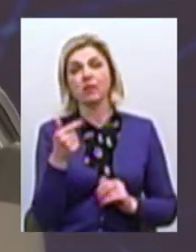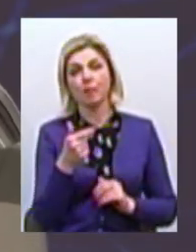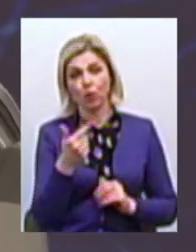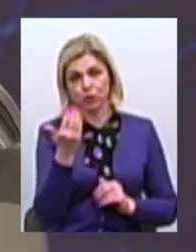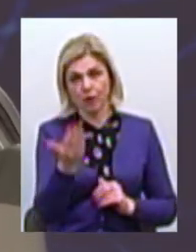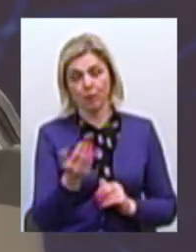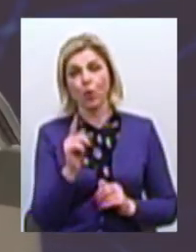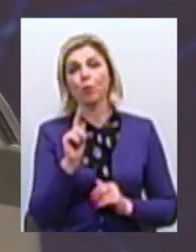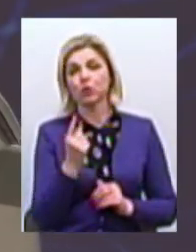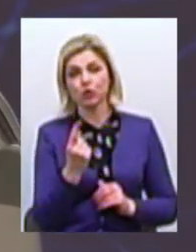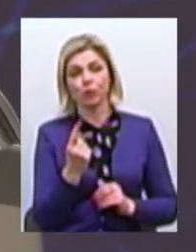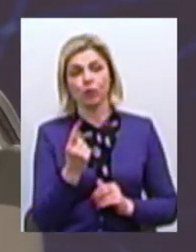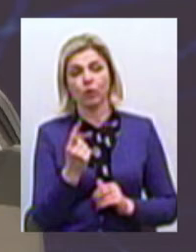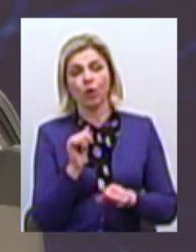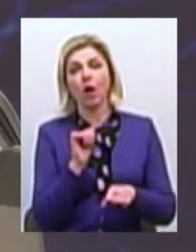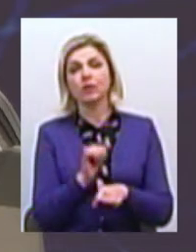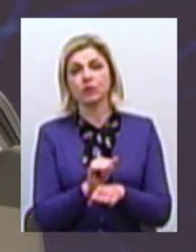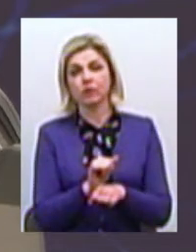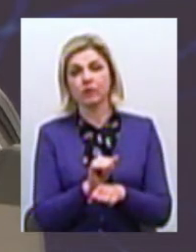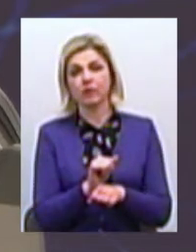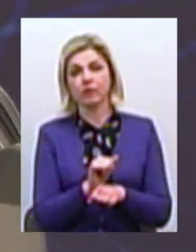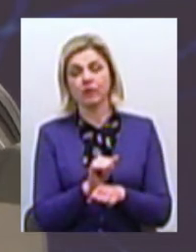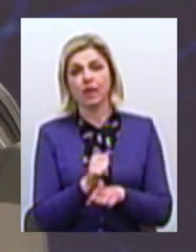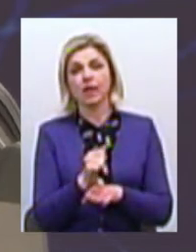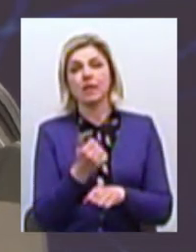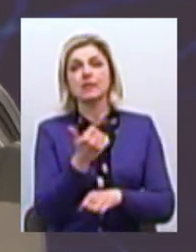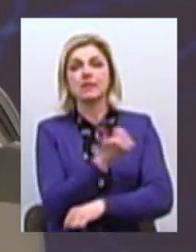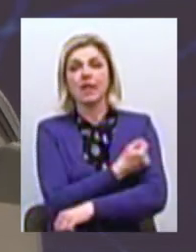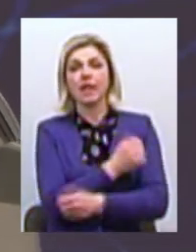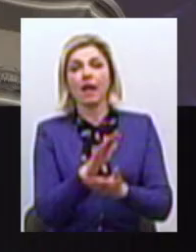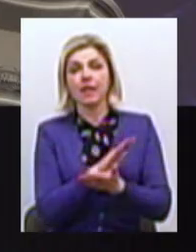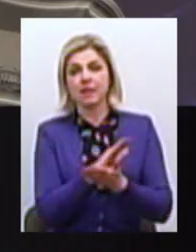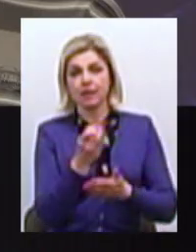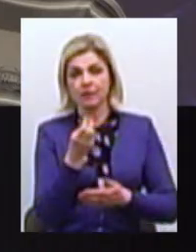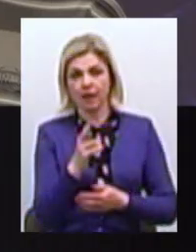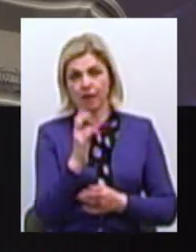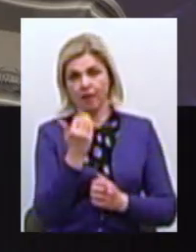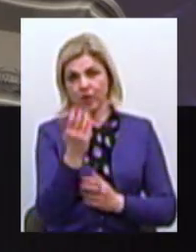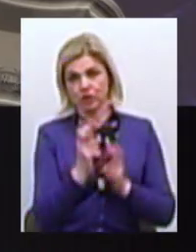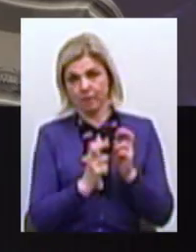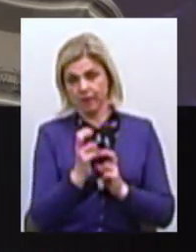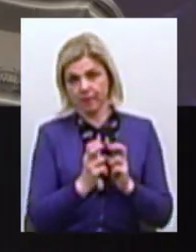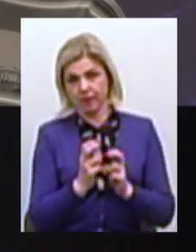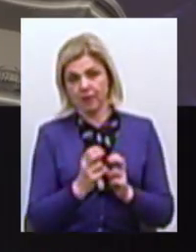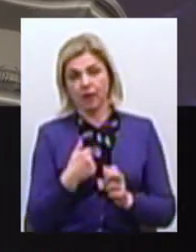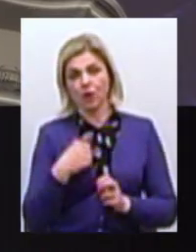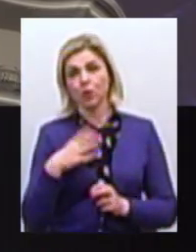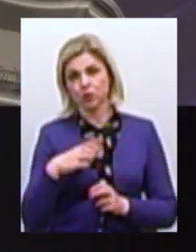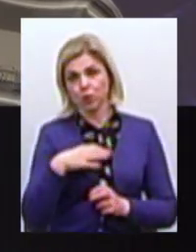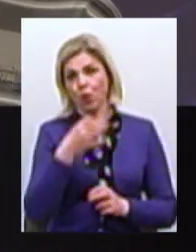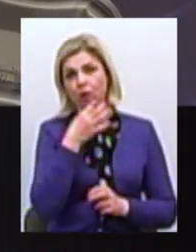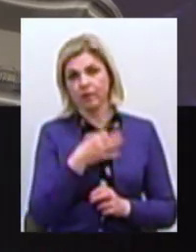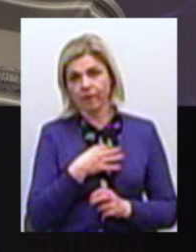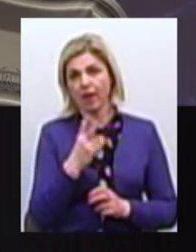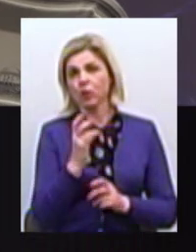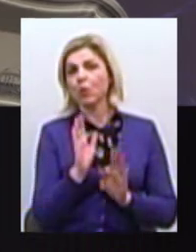Голобродскому. Почему остановлена стерилизация на вашем предприятии? Я жду ответа. Только